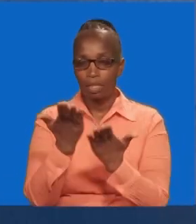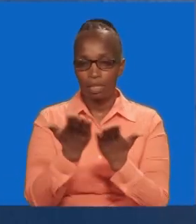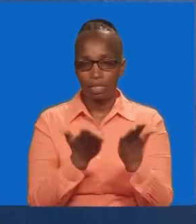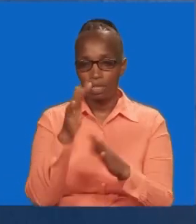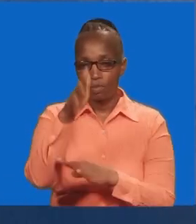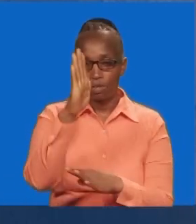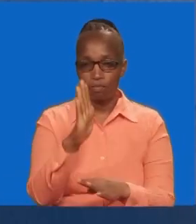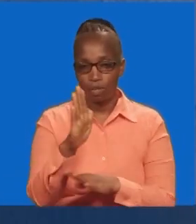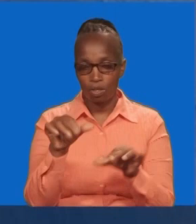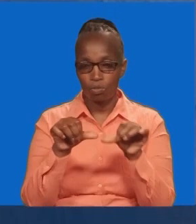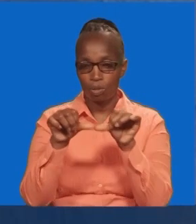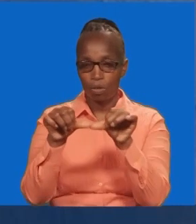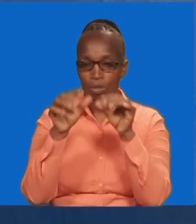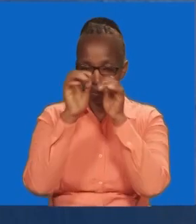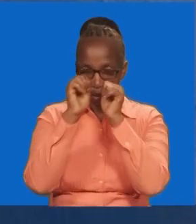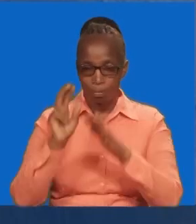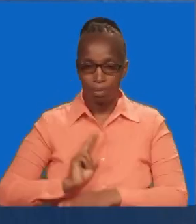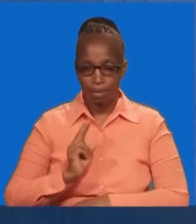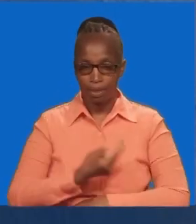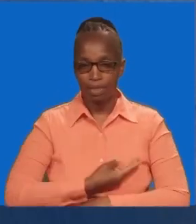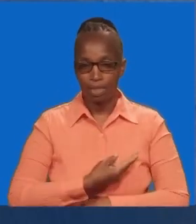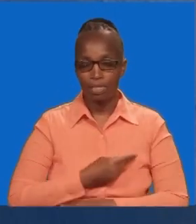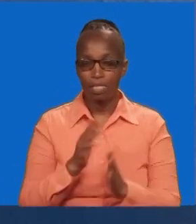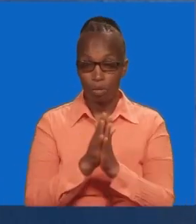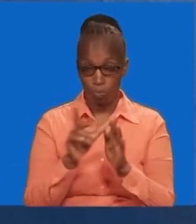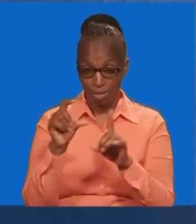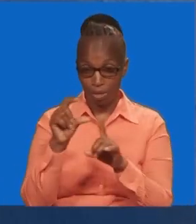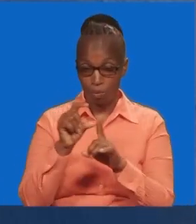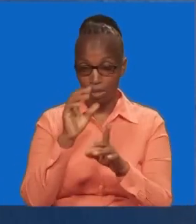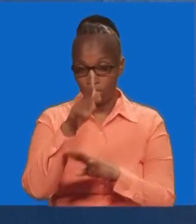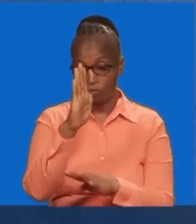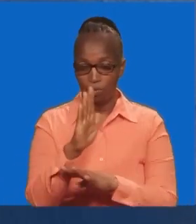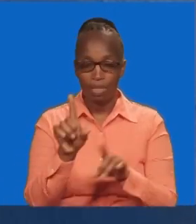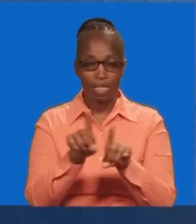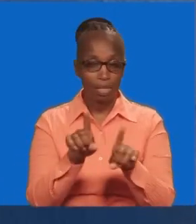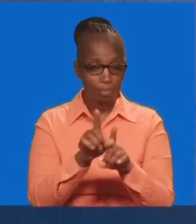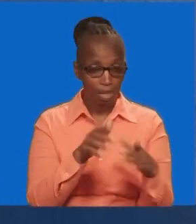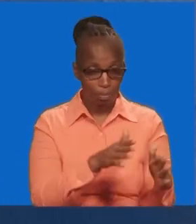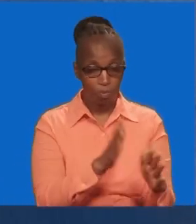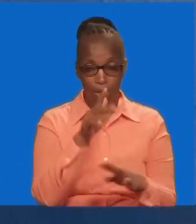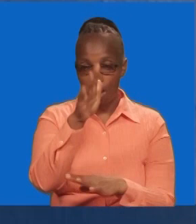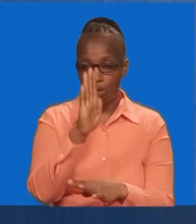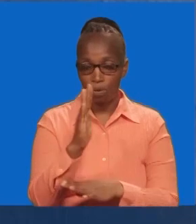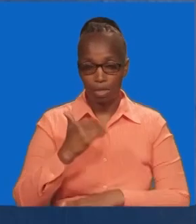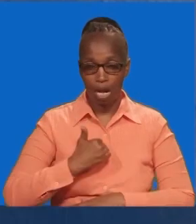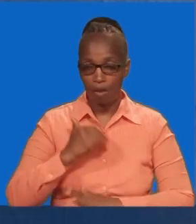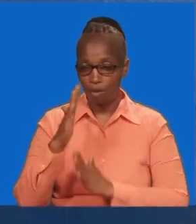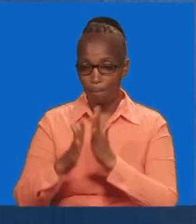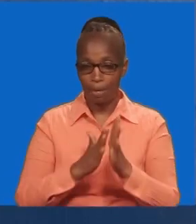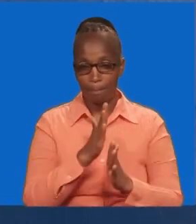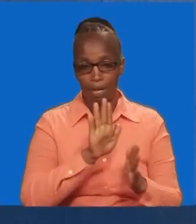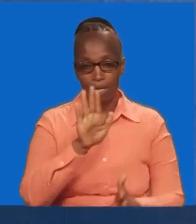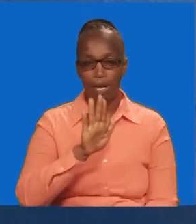Baraka ili mtumishi wa Mwenyezi Mungu akaweza kuendelea na kutubariki na hilo neno kama vile ambavyo Mungu ameweza